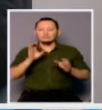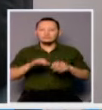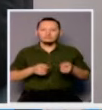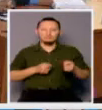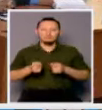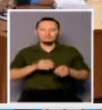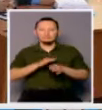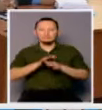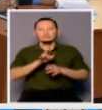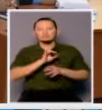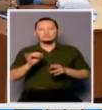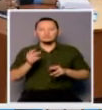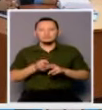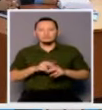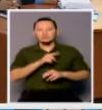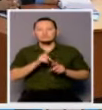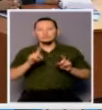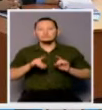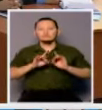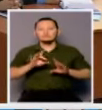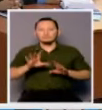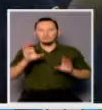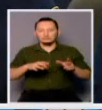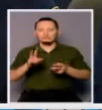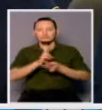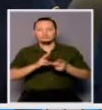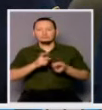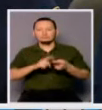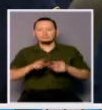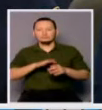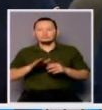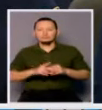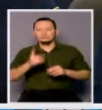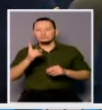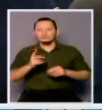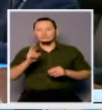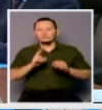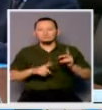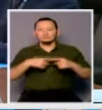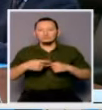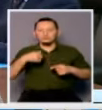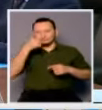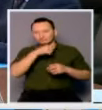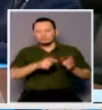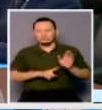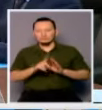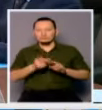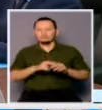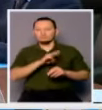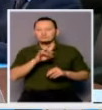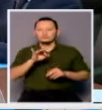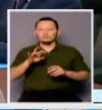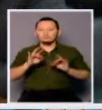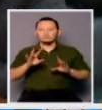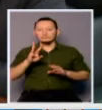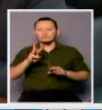в данных отраслях. Также он рассказал о реформах, которые должны начаться с 1 января следующего года. Нурлан Абдиров отметил, что